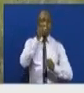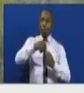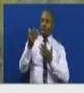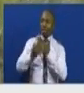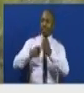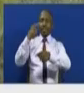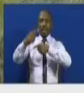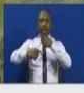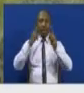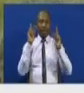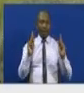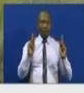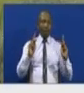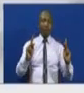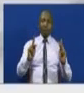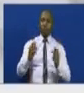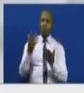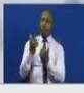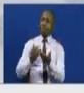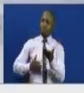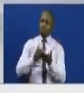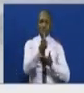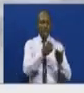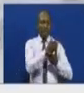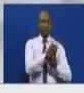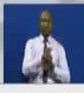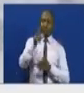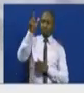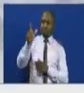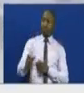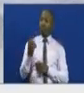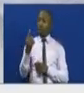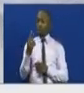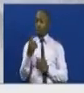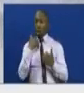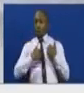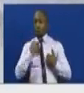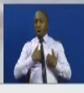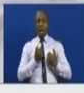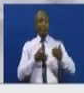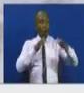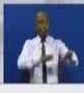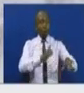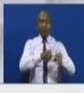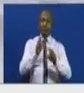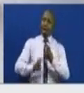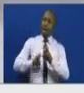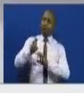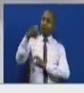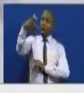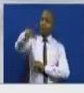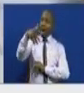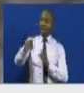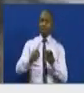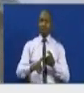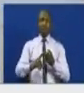kama kawaida, waweze kupita. Mtu mmoja anahofiwa kupoteza maisha wakati akivuka maji yaliyotuama kwenye barabara hiyo, na juhudi